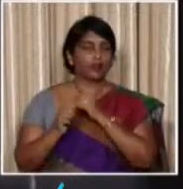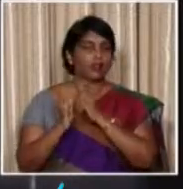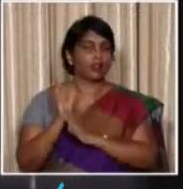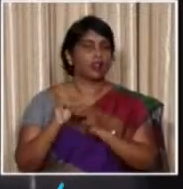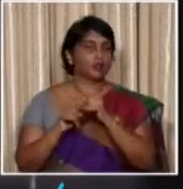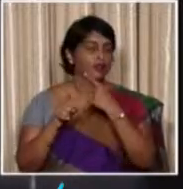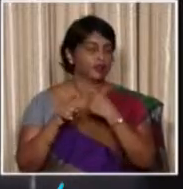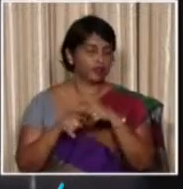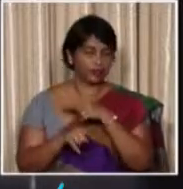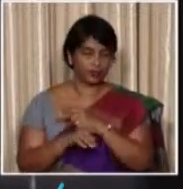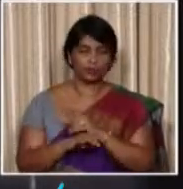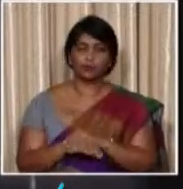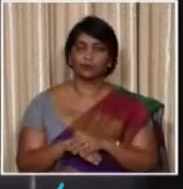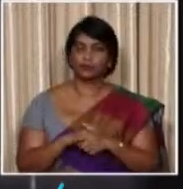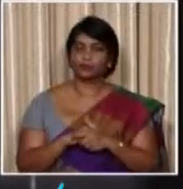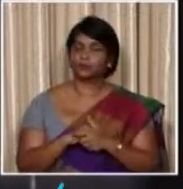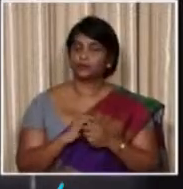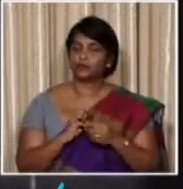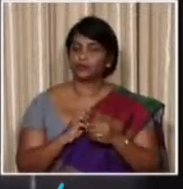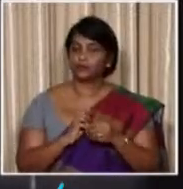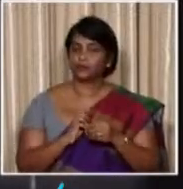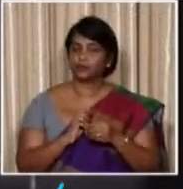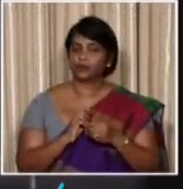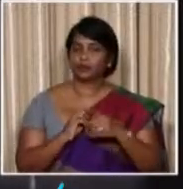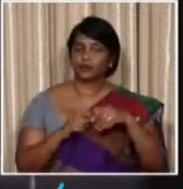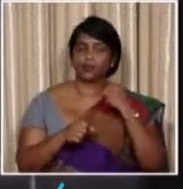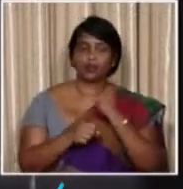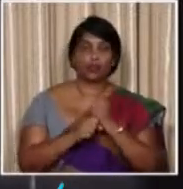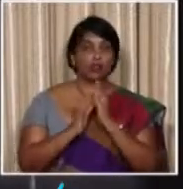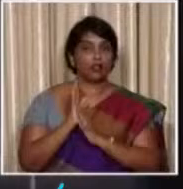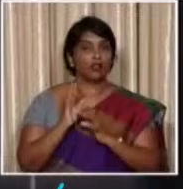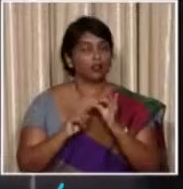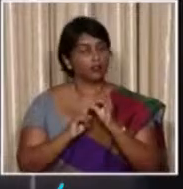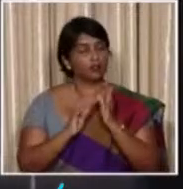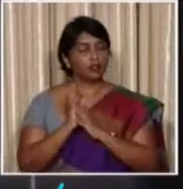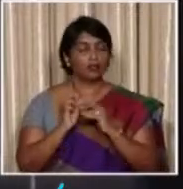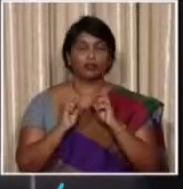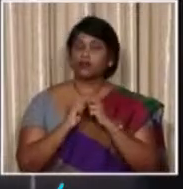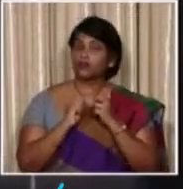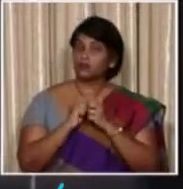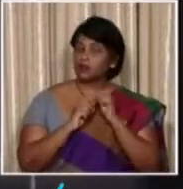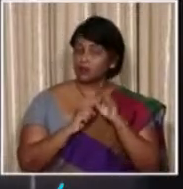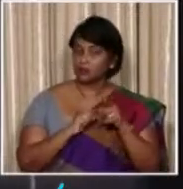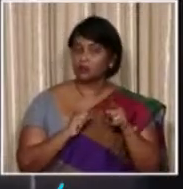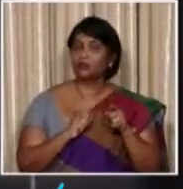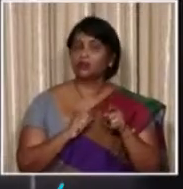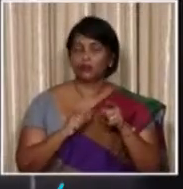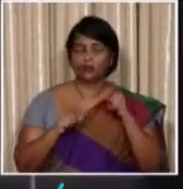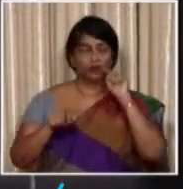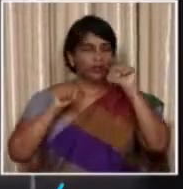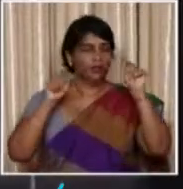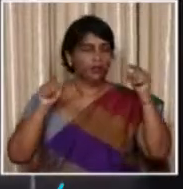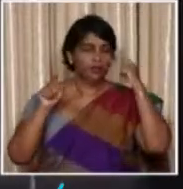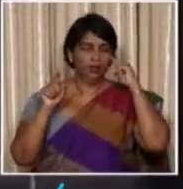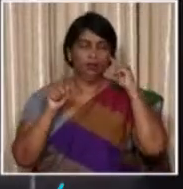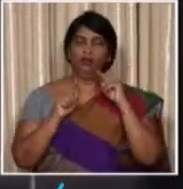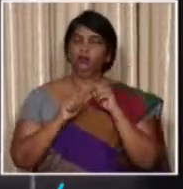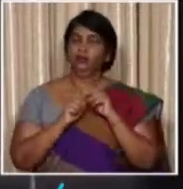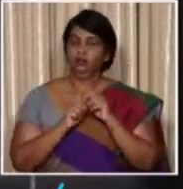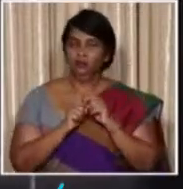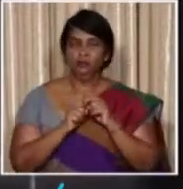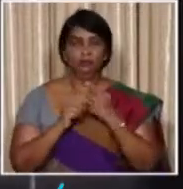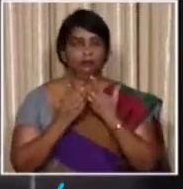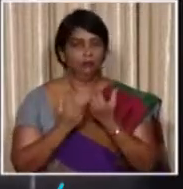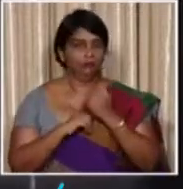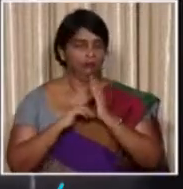lati dapat sebena raja menturut tamai ගැටලු සහගත ස්ථාන ගැන ඒවට